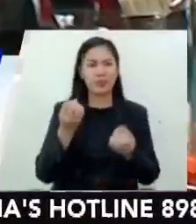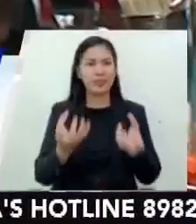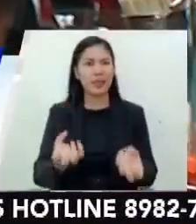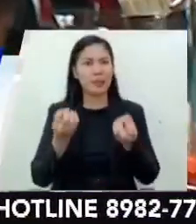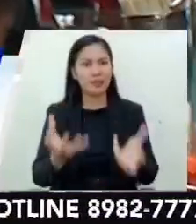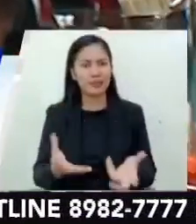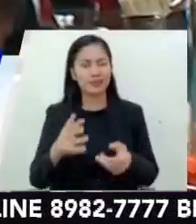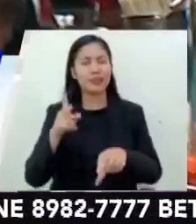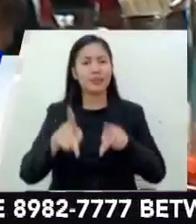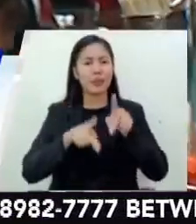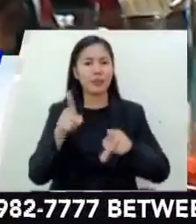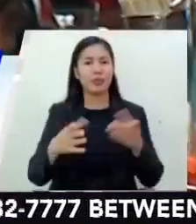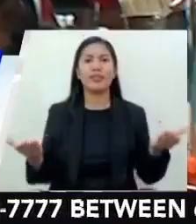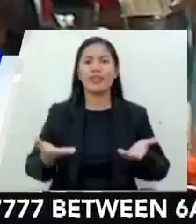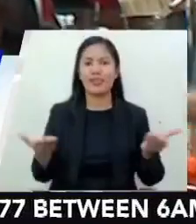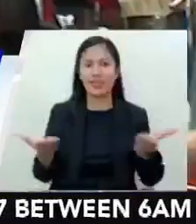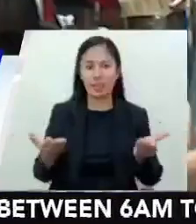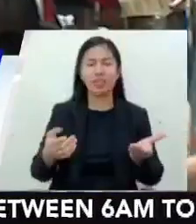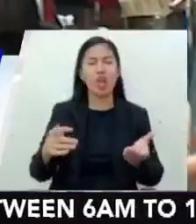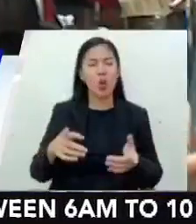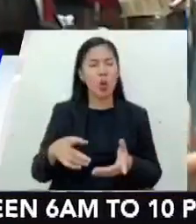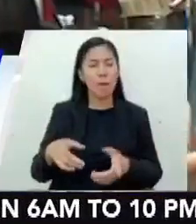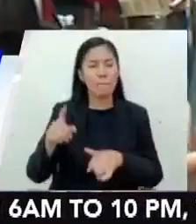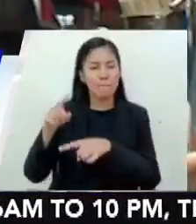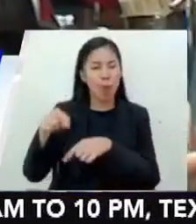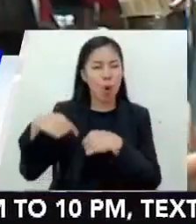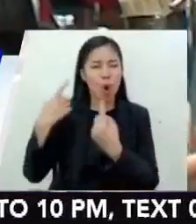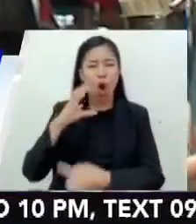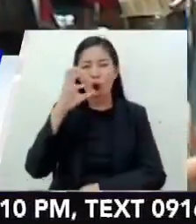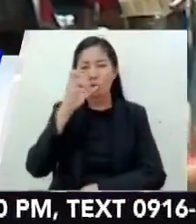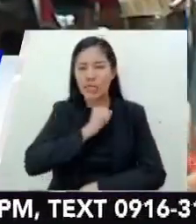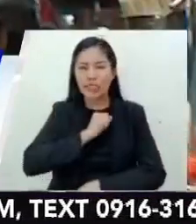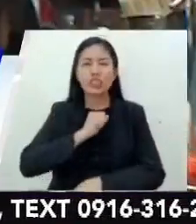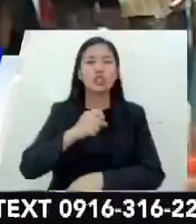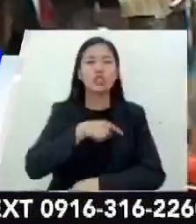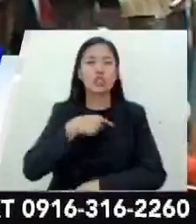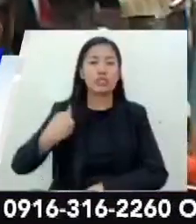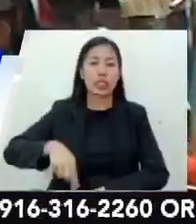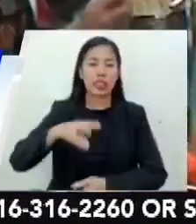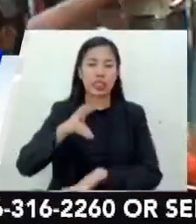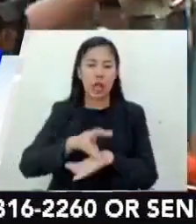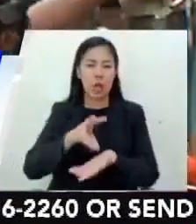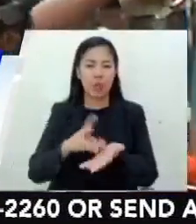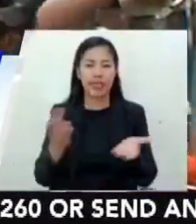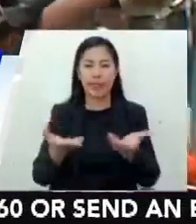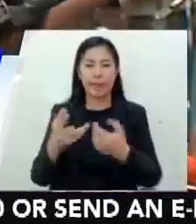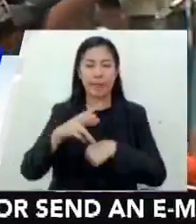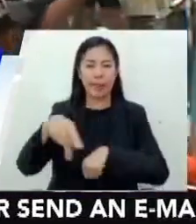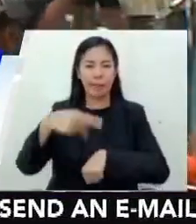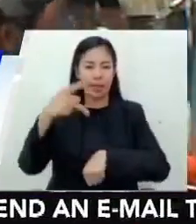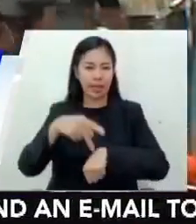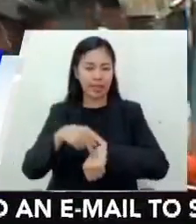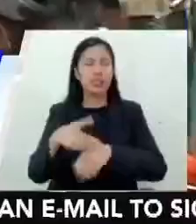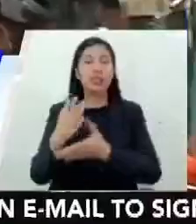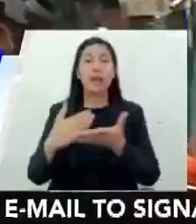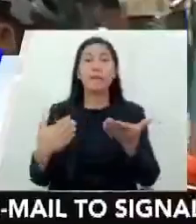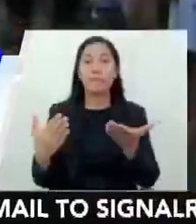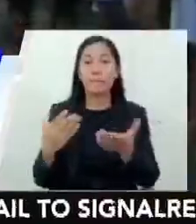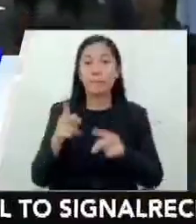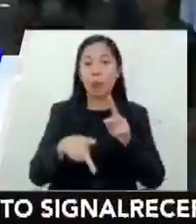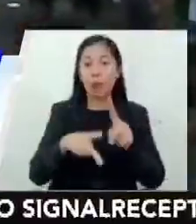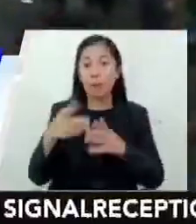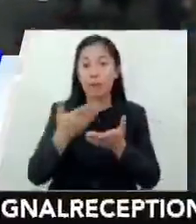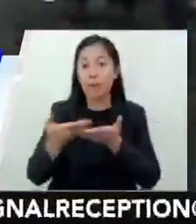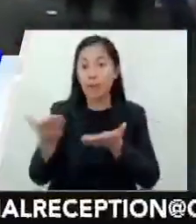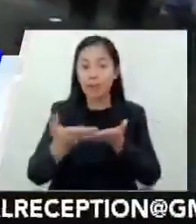mundo. Ilan sa ating mga nakasalubong namimili na ng mga pinaniniwala ang pampaswerte bilang paghahanda sa pagsalubong sa